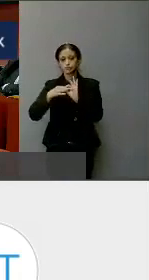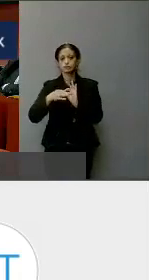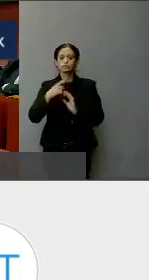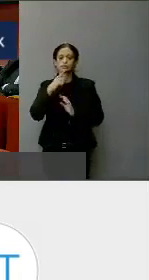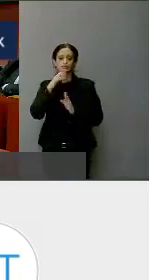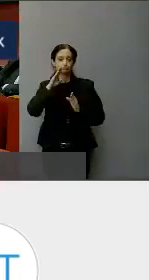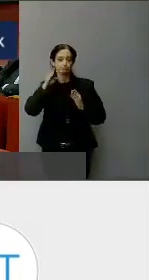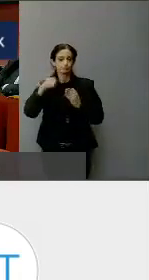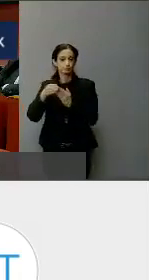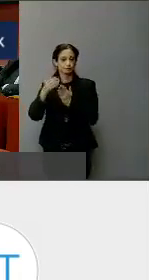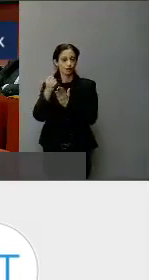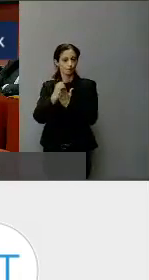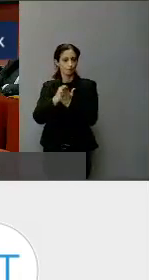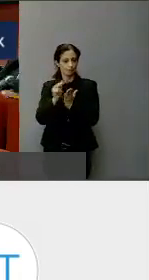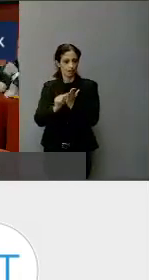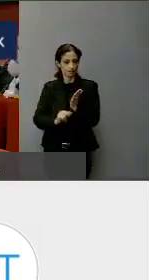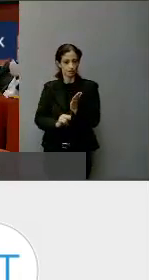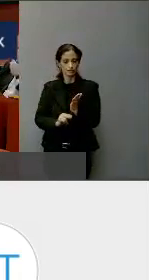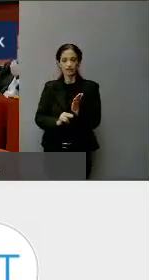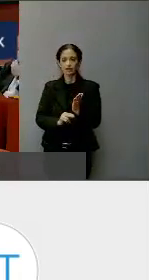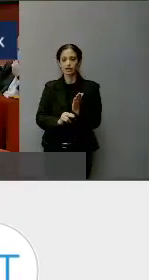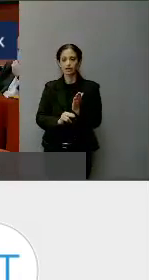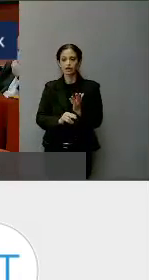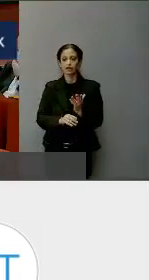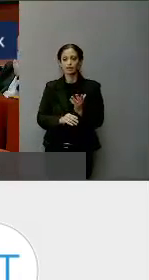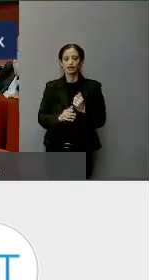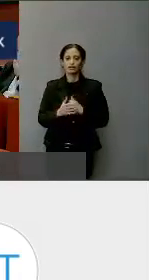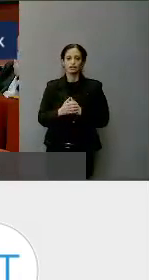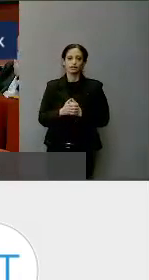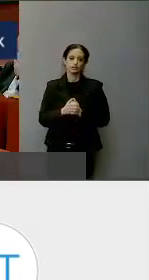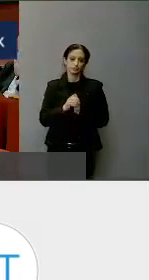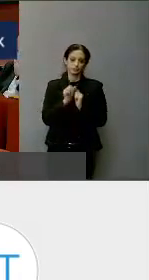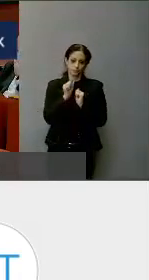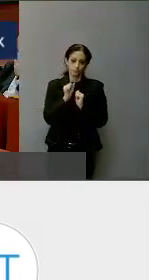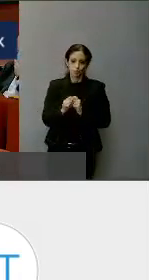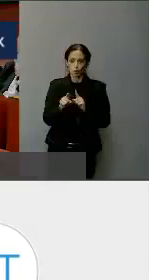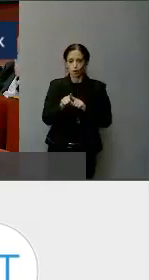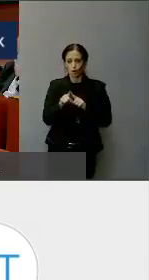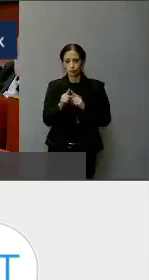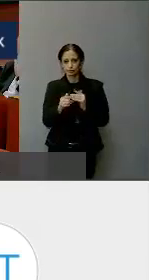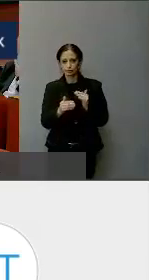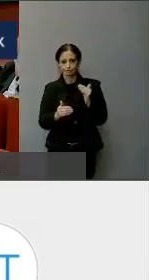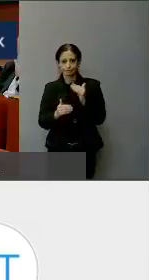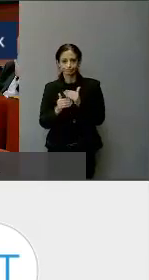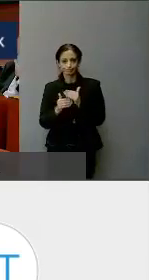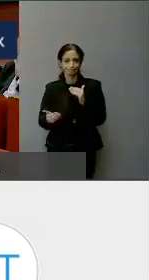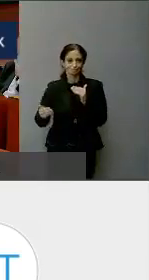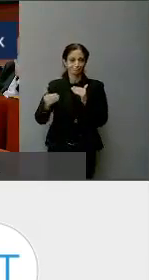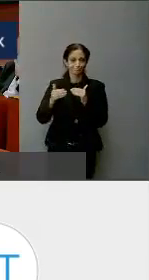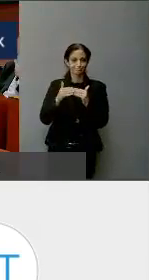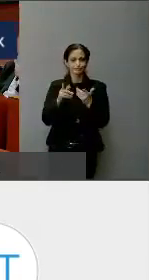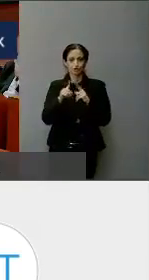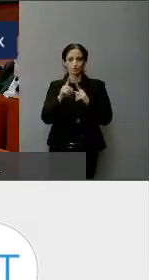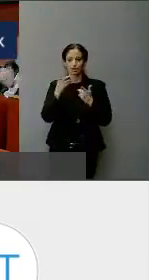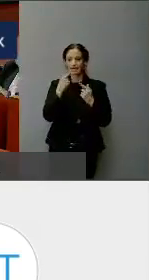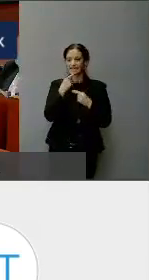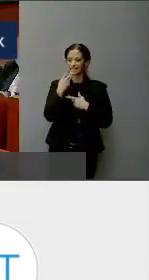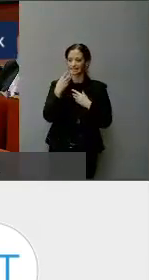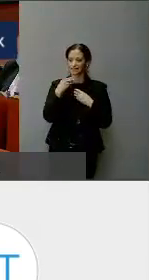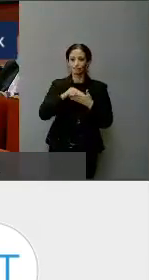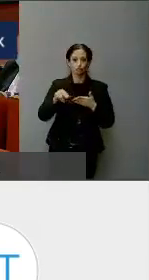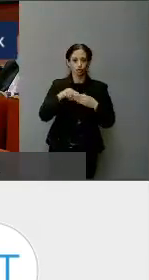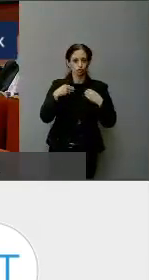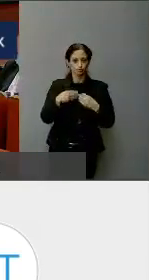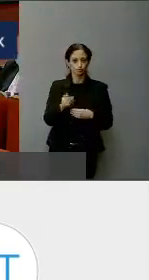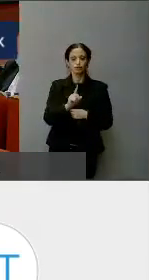pratica che sono sovrapposti e sovrapponibili certo nel momento in cui uno non partecipa al voto va bene per carità chiarisce